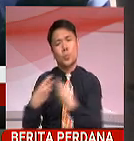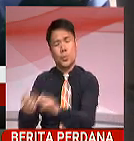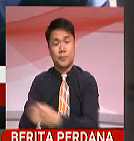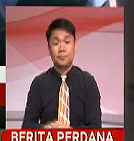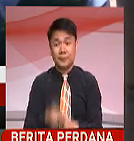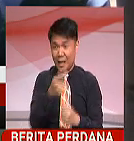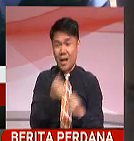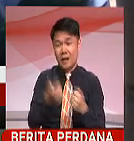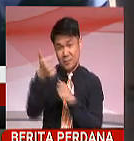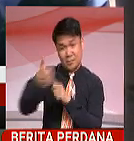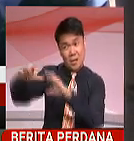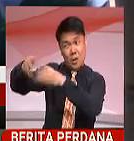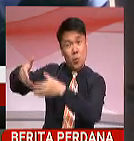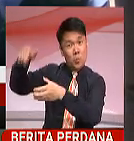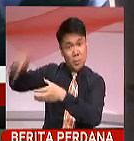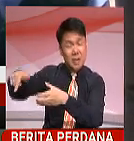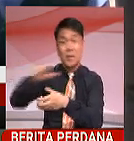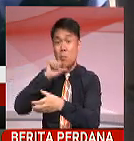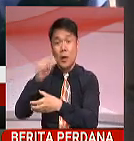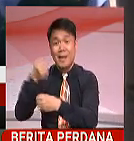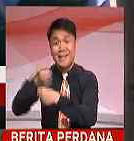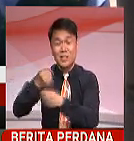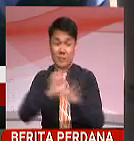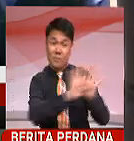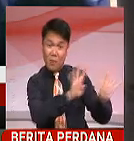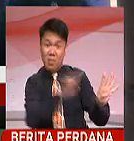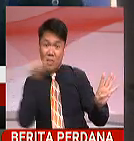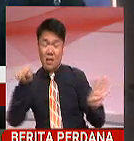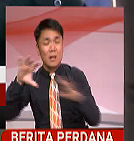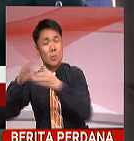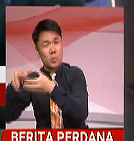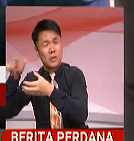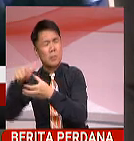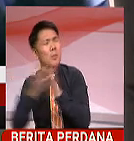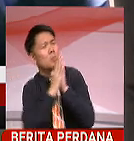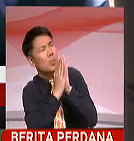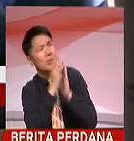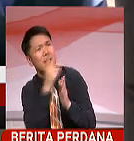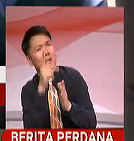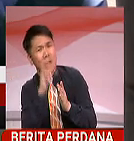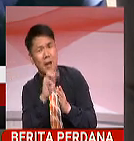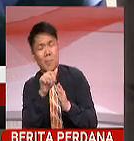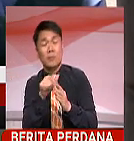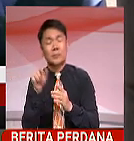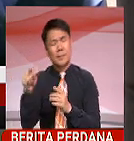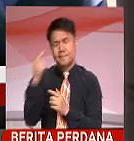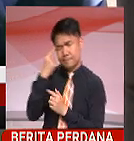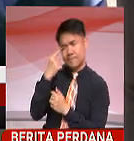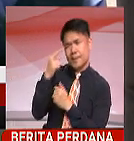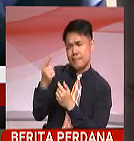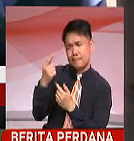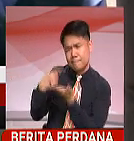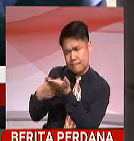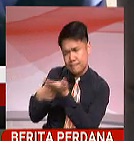sebenarnya daripada kategori-kategori bukan frontliners yang mohon kepada KKM. Kita sedang paralusinya.